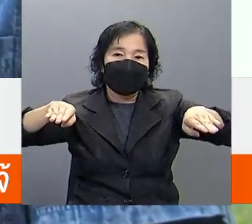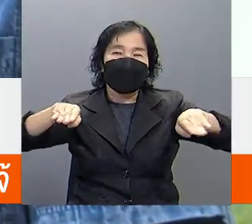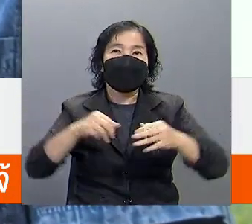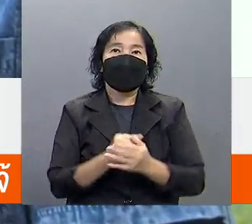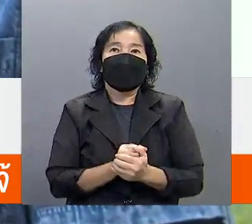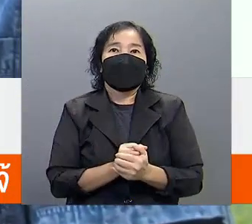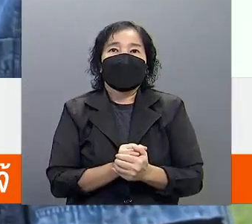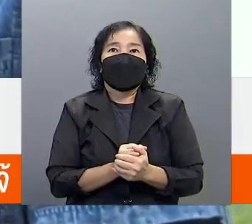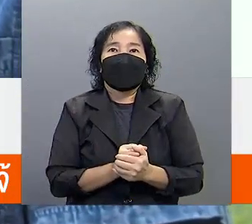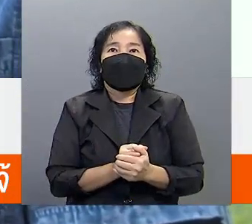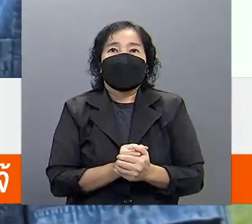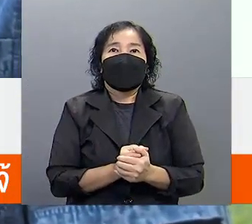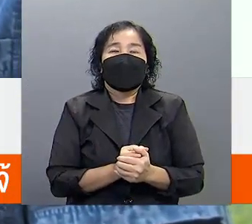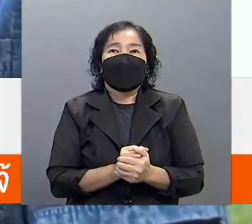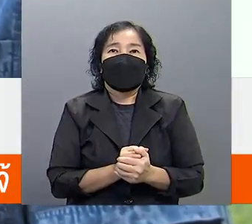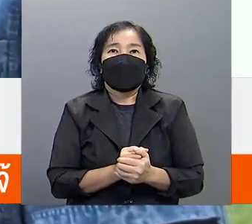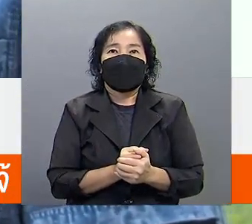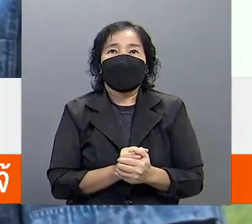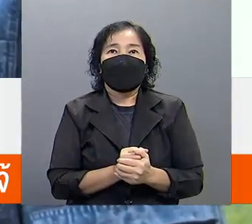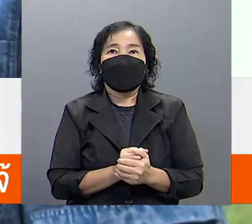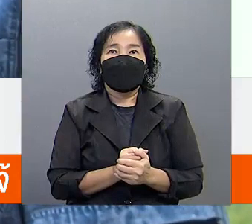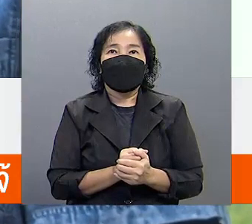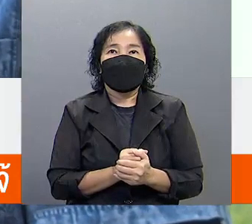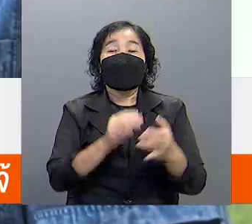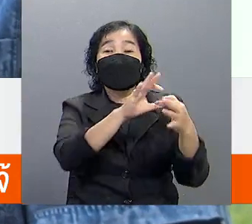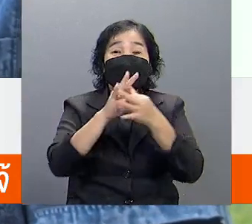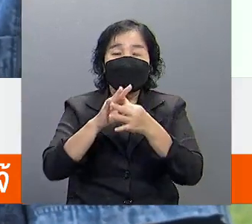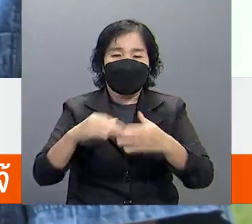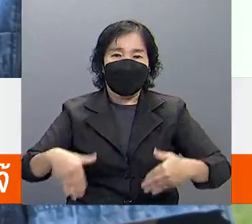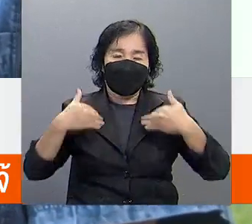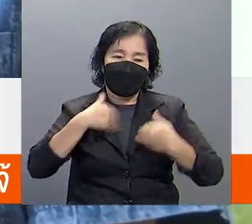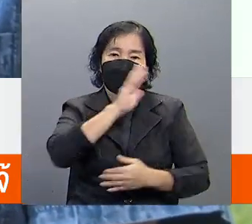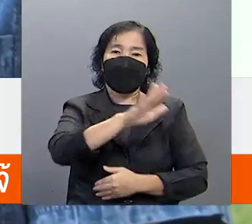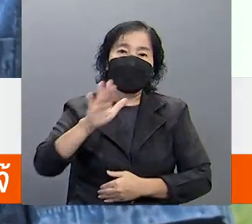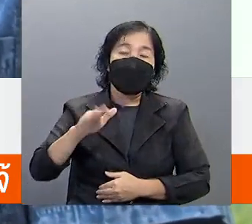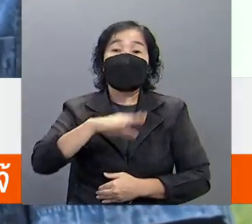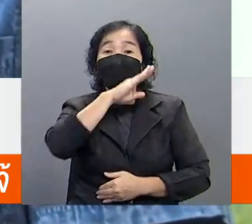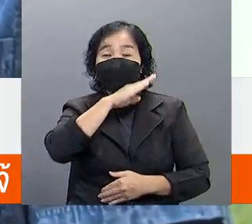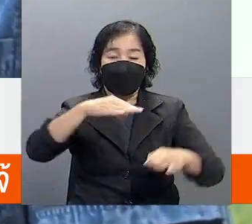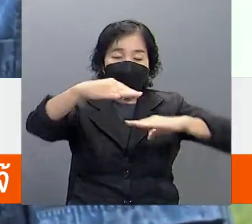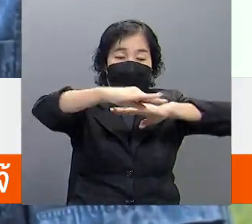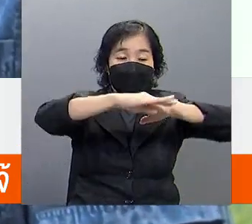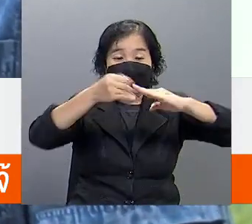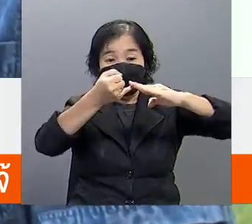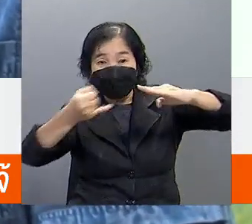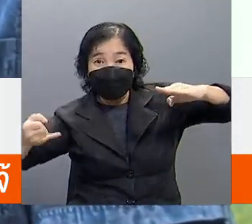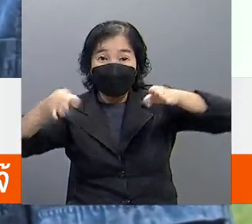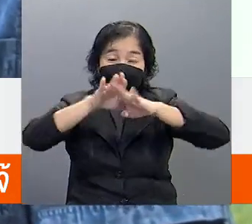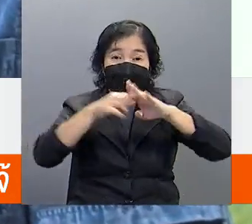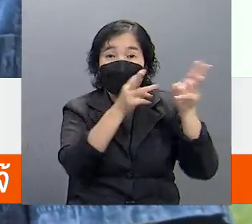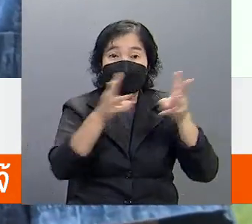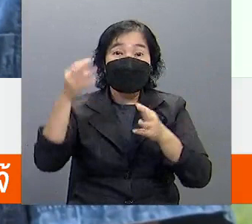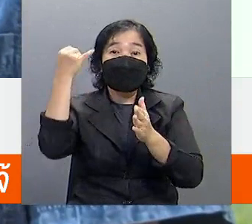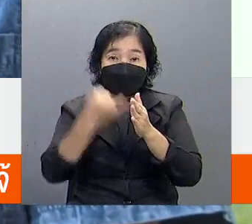ก็เออมันมันเกี่ยวกับชีวิตประจำวันหน้าเก็บกันดำรงชีวิตนะครับไฟฟ้าเป็นสิ่งสำคัญ